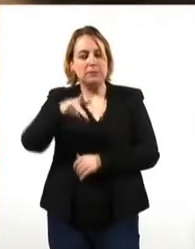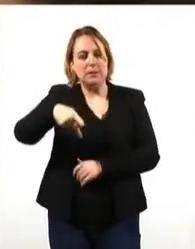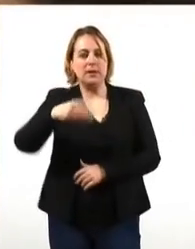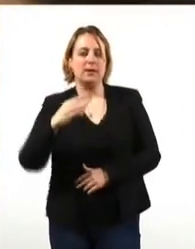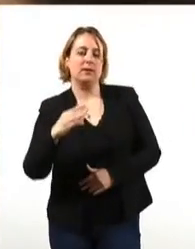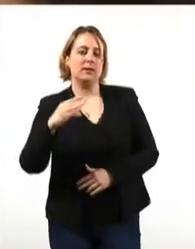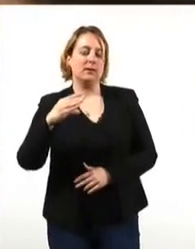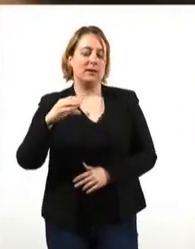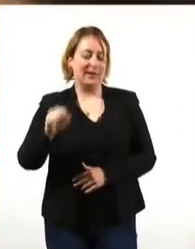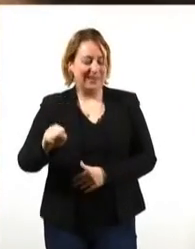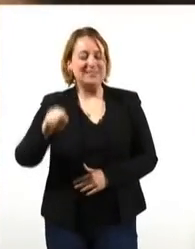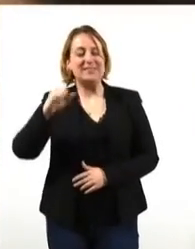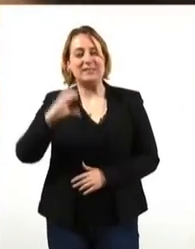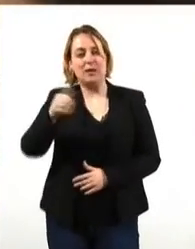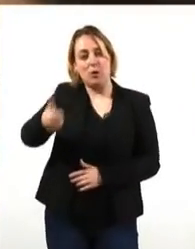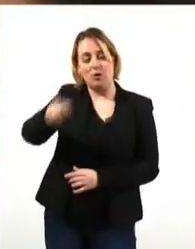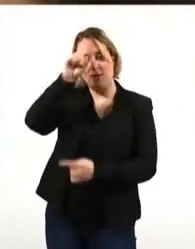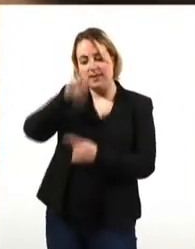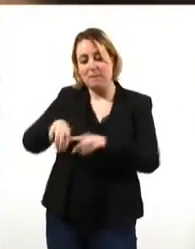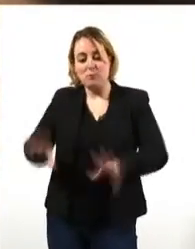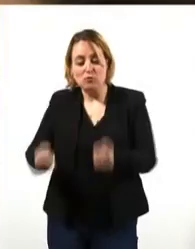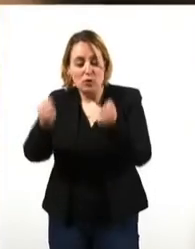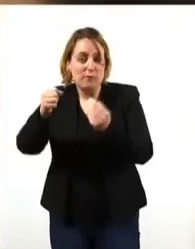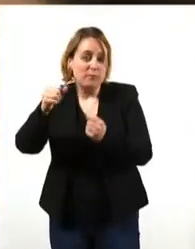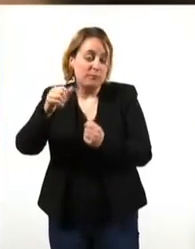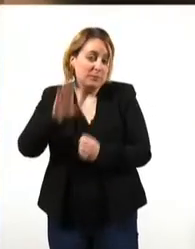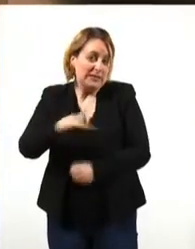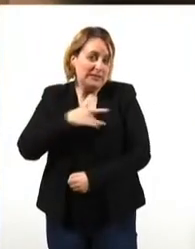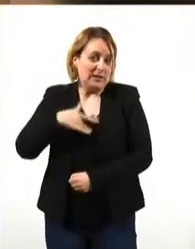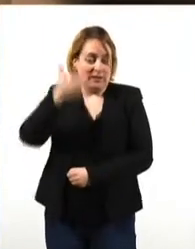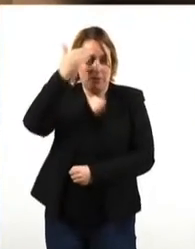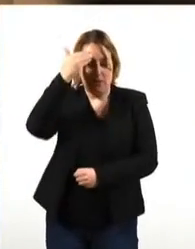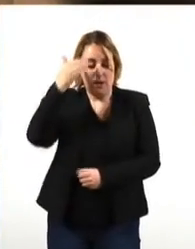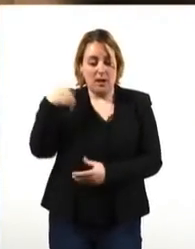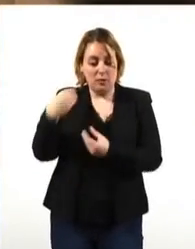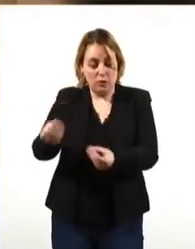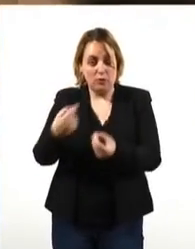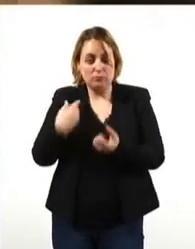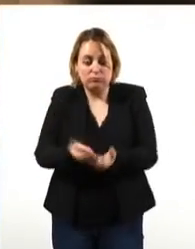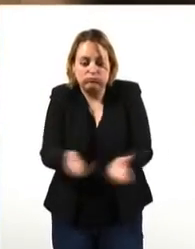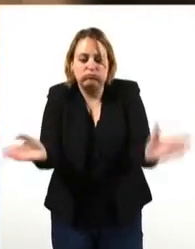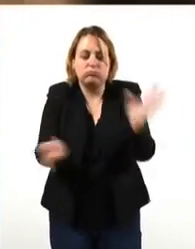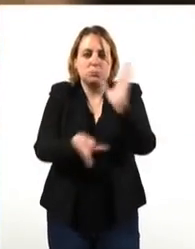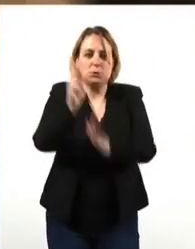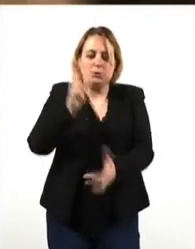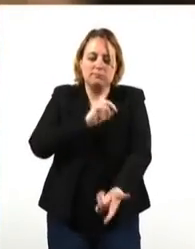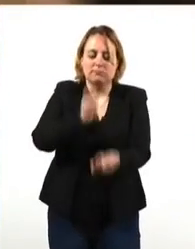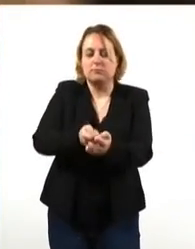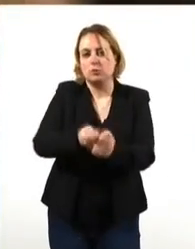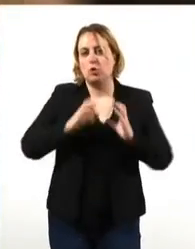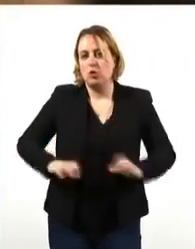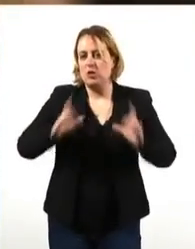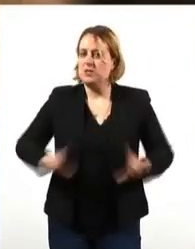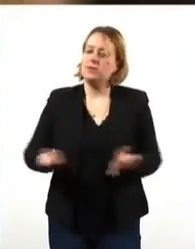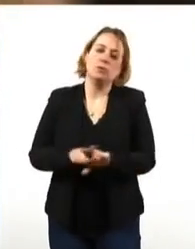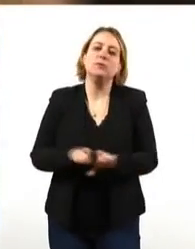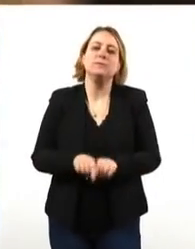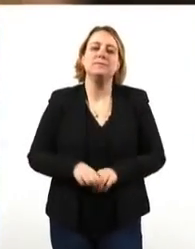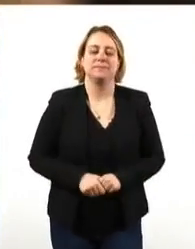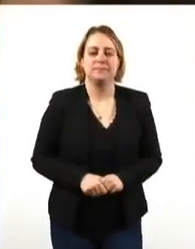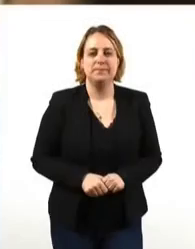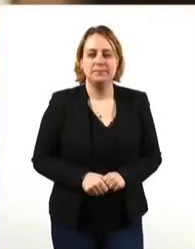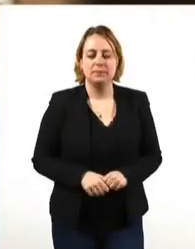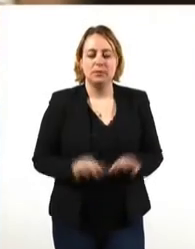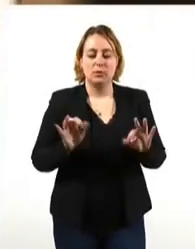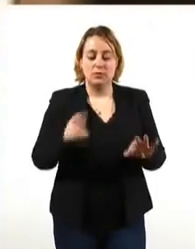Peut-être qu'il faut aller peut-être vers ça. Je pense que ça dépendra des discussions et le rendre plus accessible. Mais surtout, d'avoir des jeunes qui